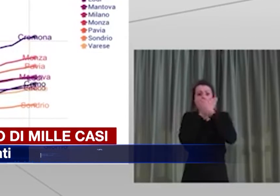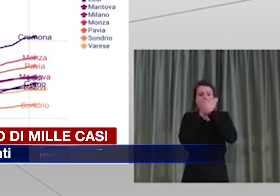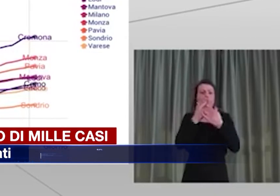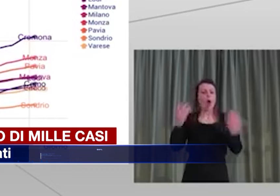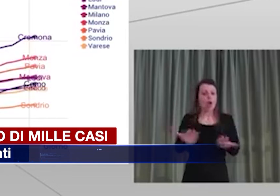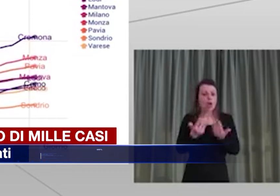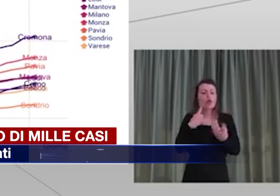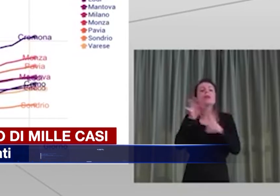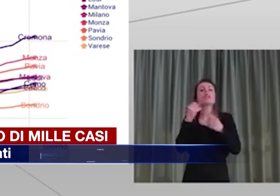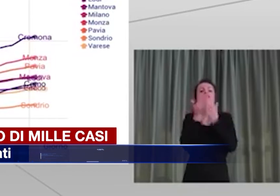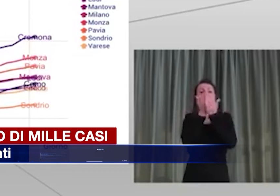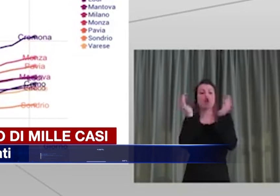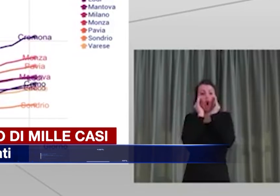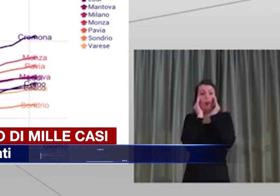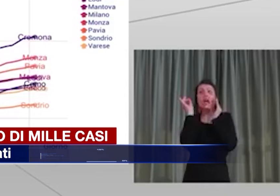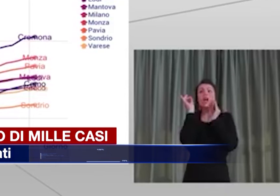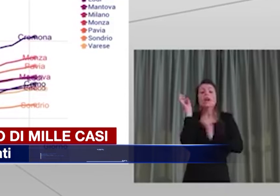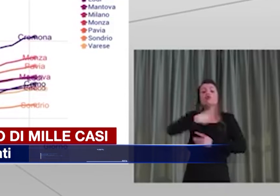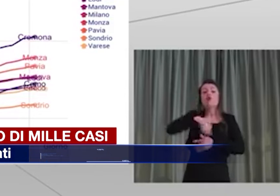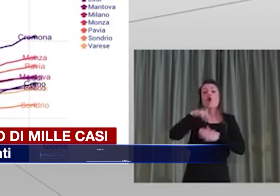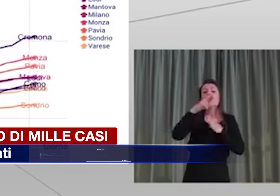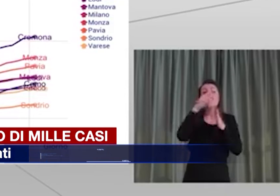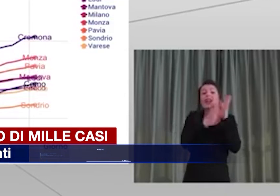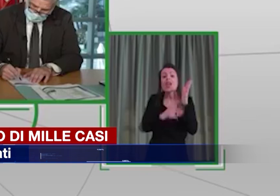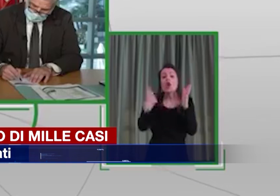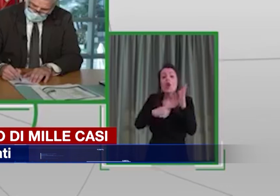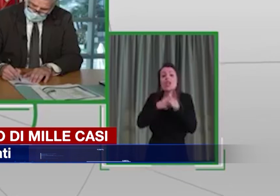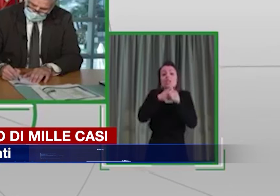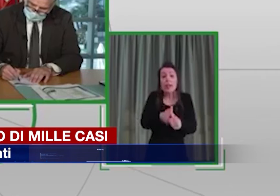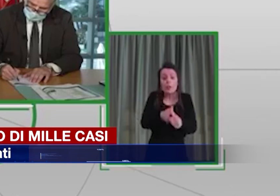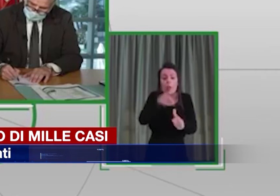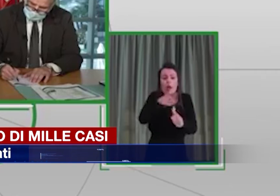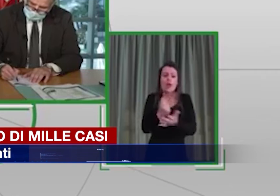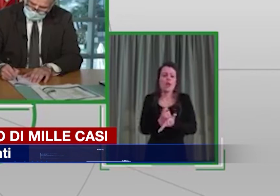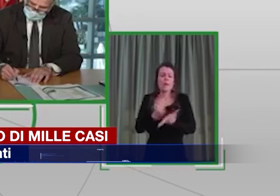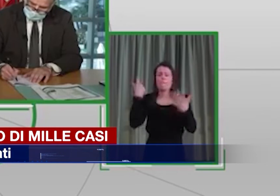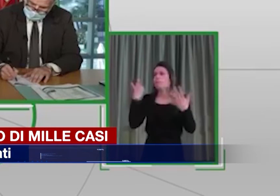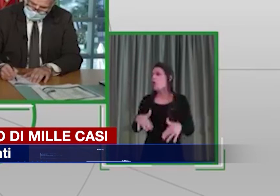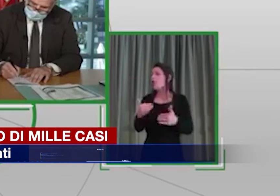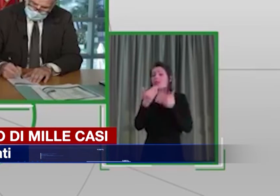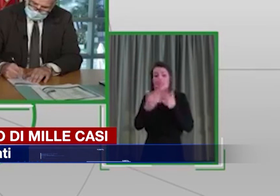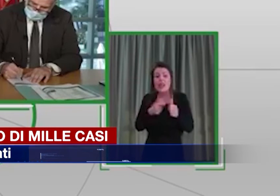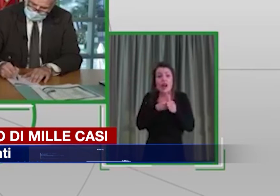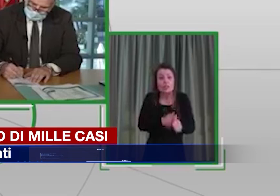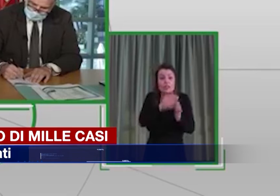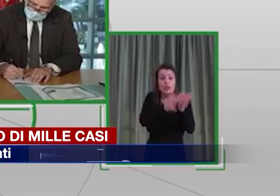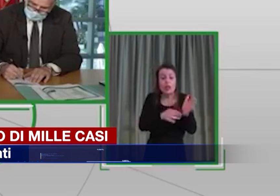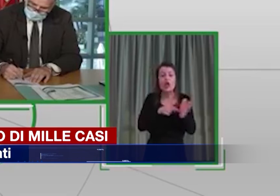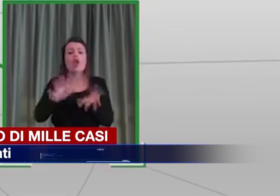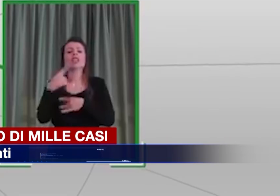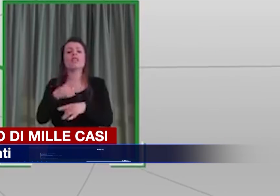regole è molto importante perché riusciremo ad abbassare sempre di più il tasso del contagio.